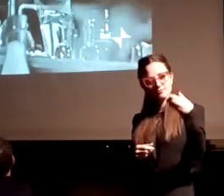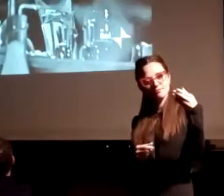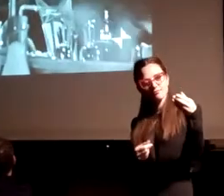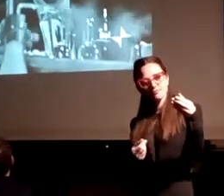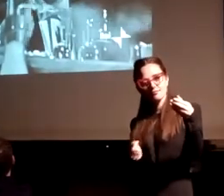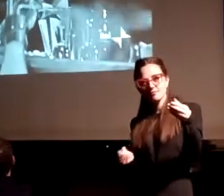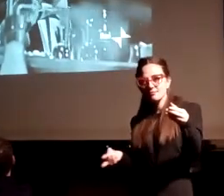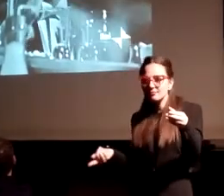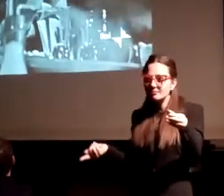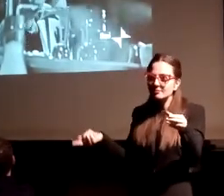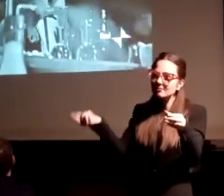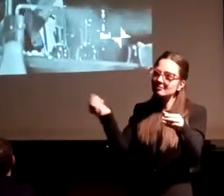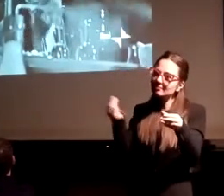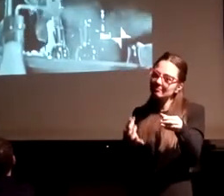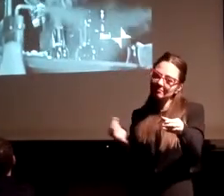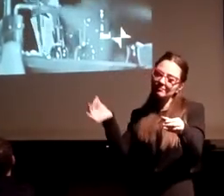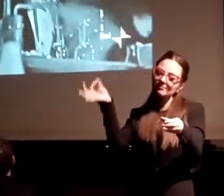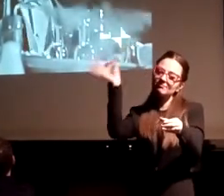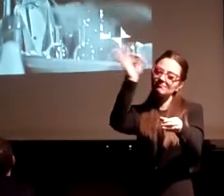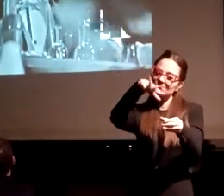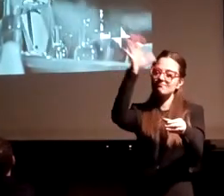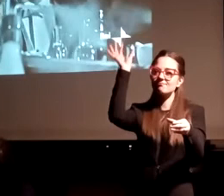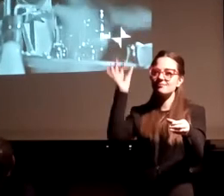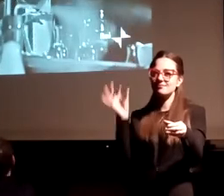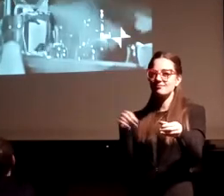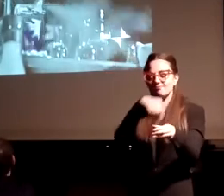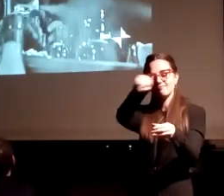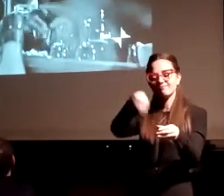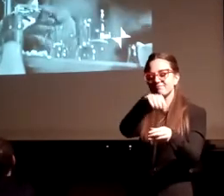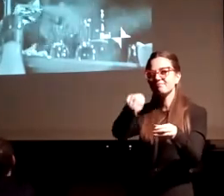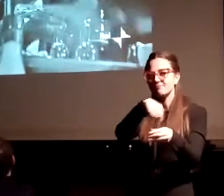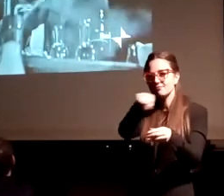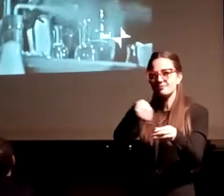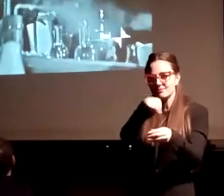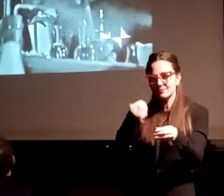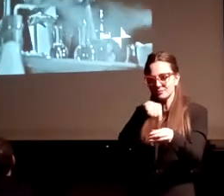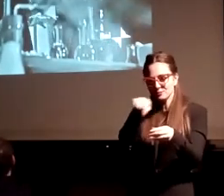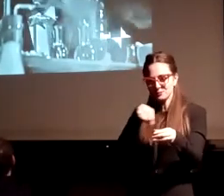e poi la ciliegina e lang oscura